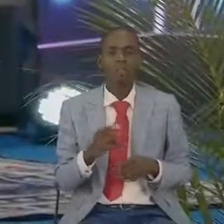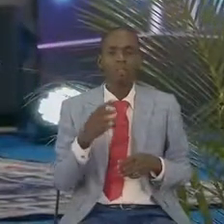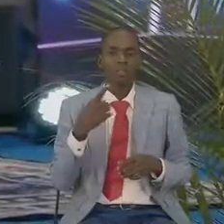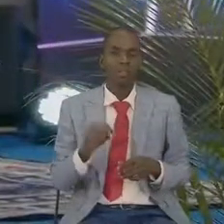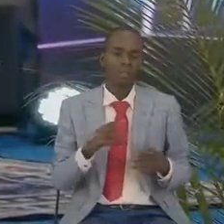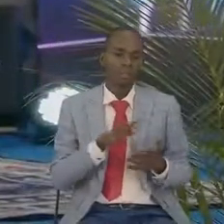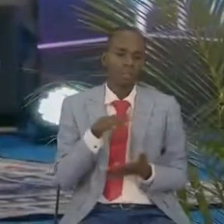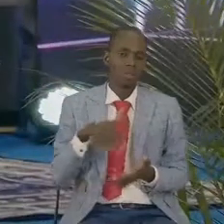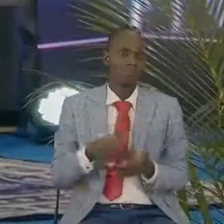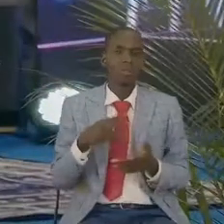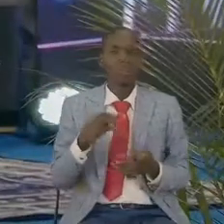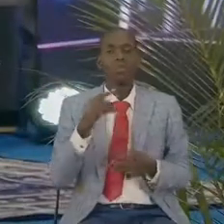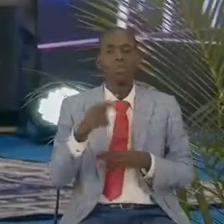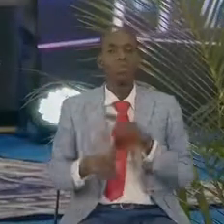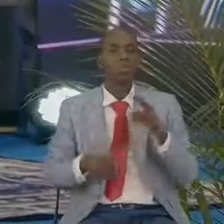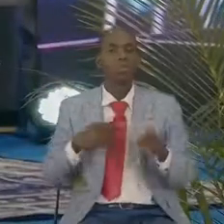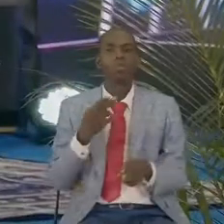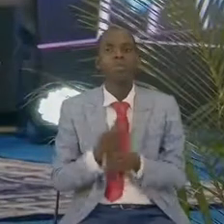de l'univers. Et